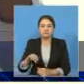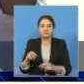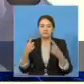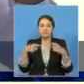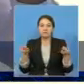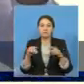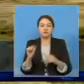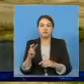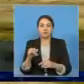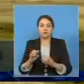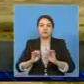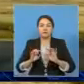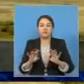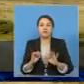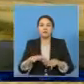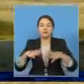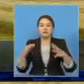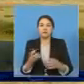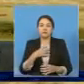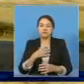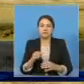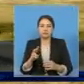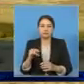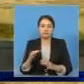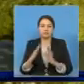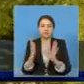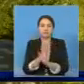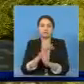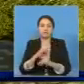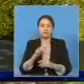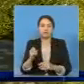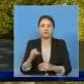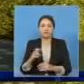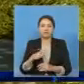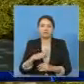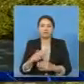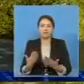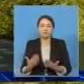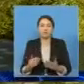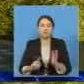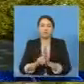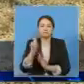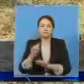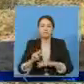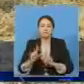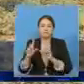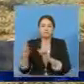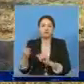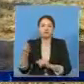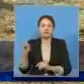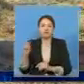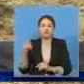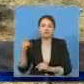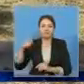Нургуль Жолмуратова объясняет большое значение для хамтаучан геологического разреза Айдарлы-Аша. Именно отсюда началась поездка ветеранов афганской